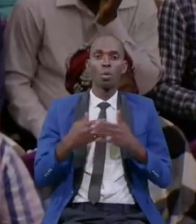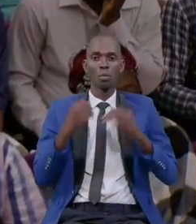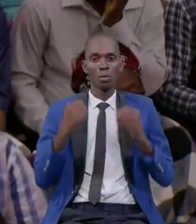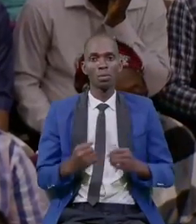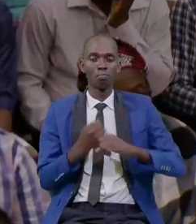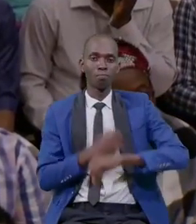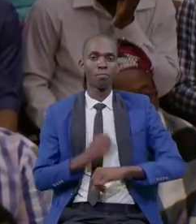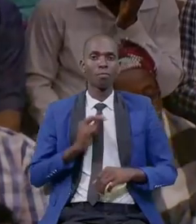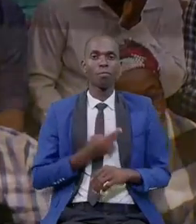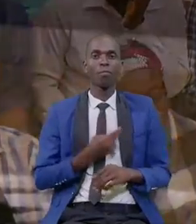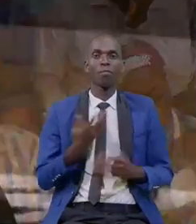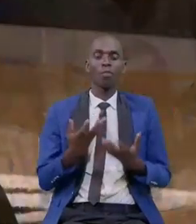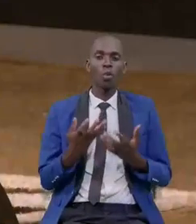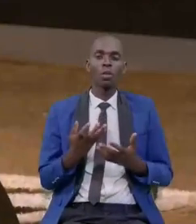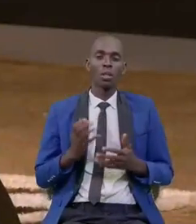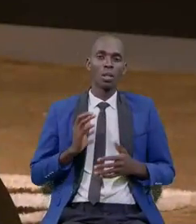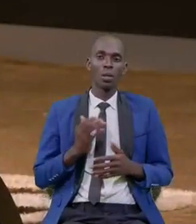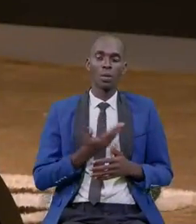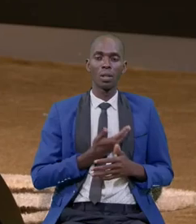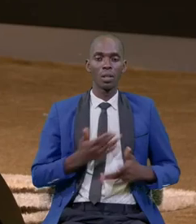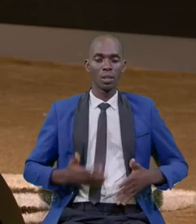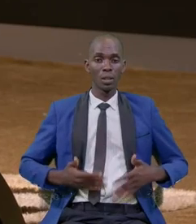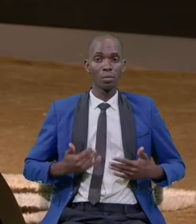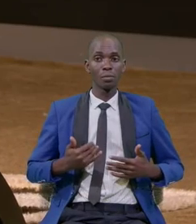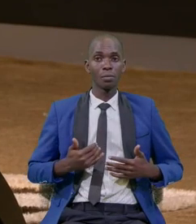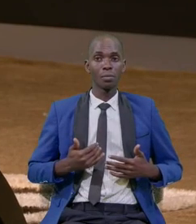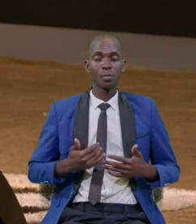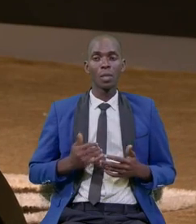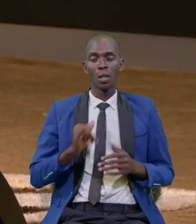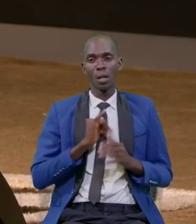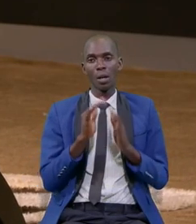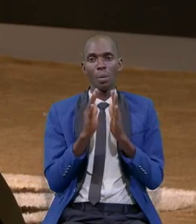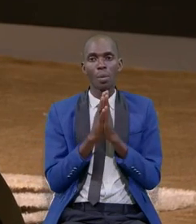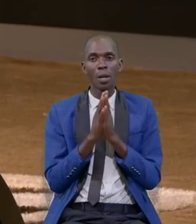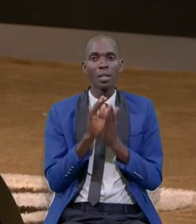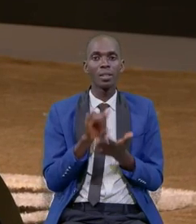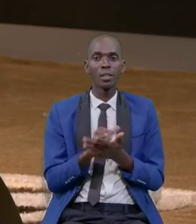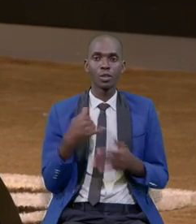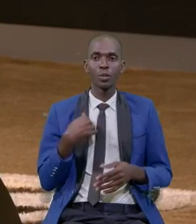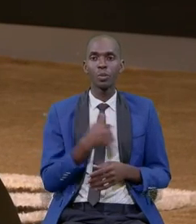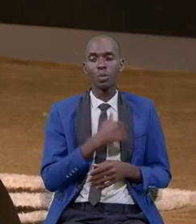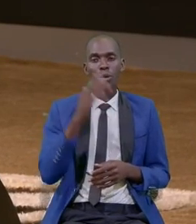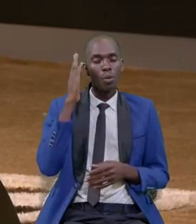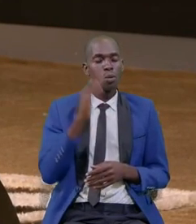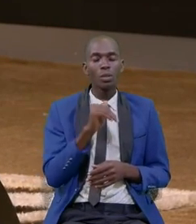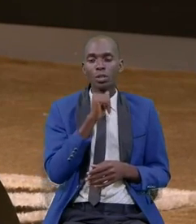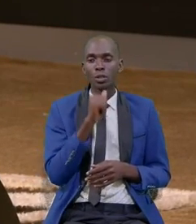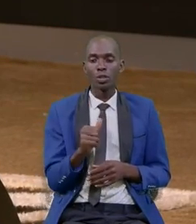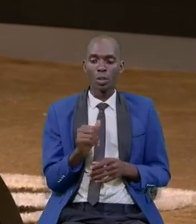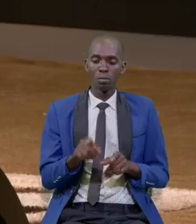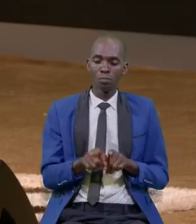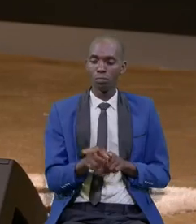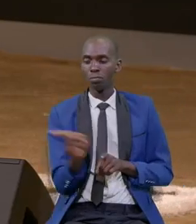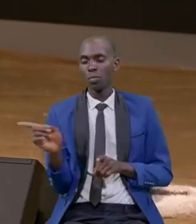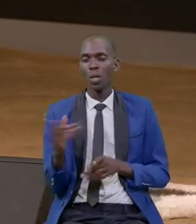du Tout-Puissant. Il veut, parce qu'il veut que nous restions là. C'est là que sera notre, c'est là que sera notre refuge. Je